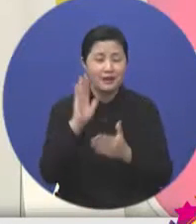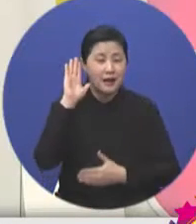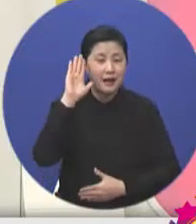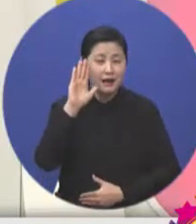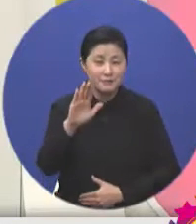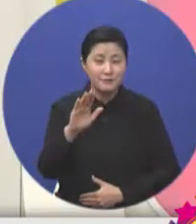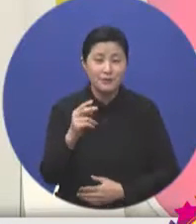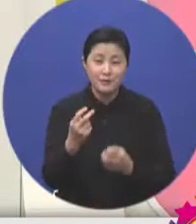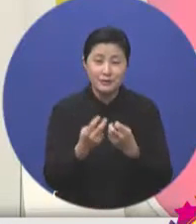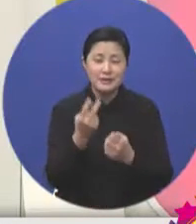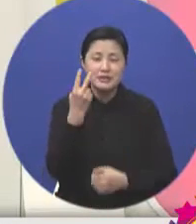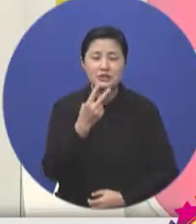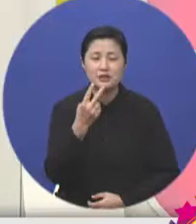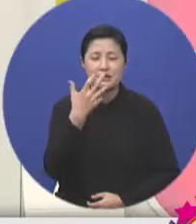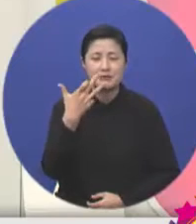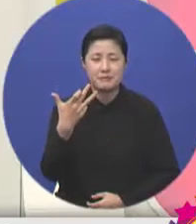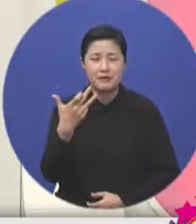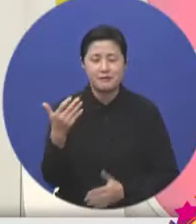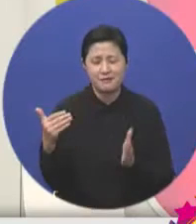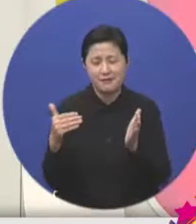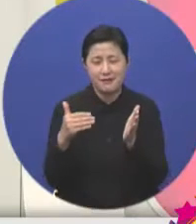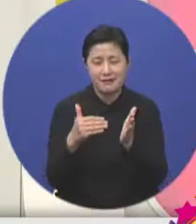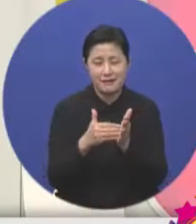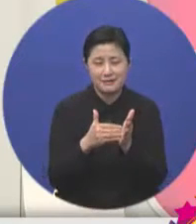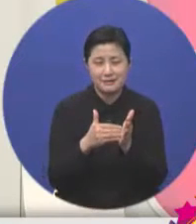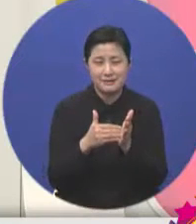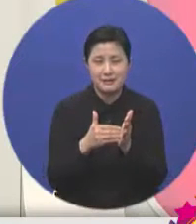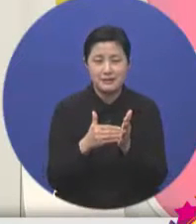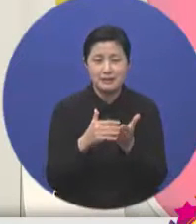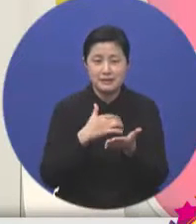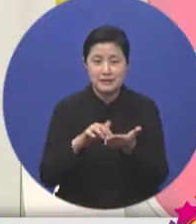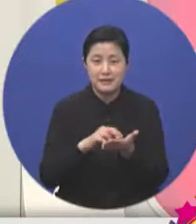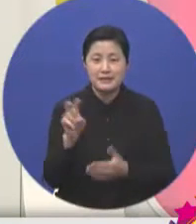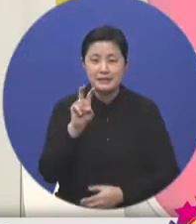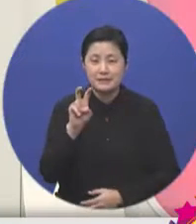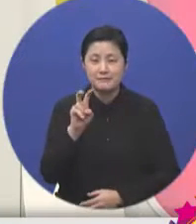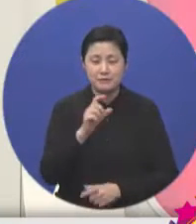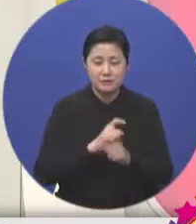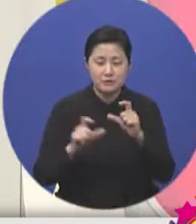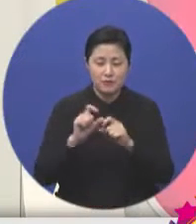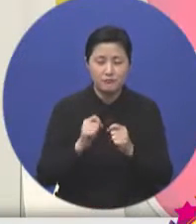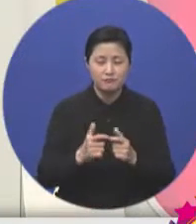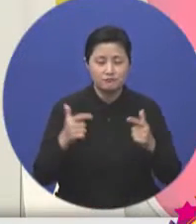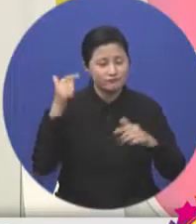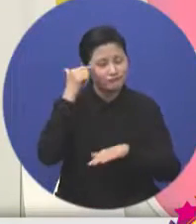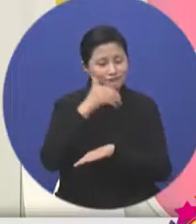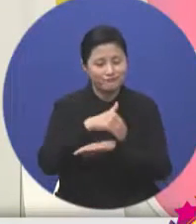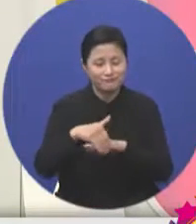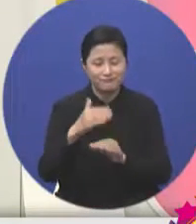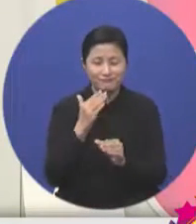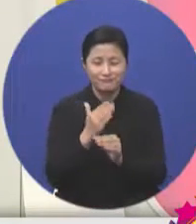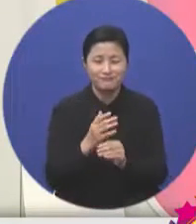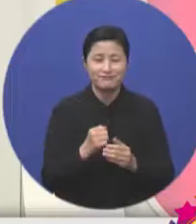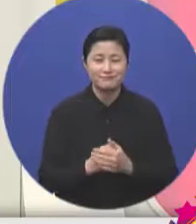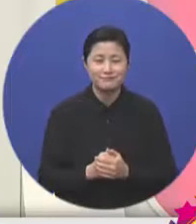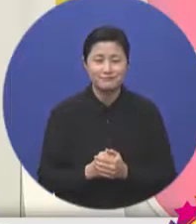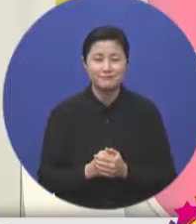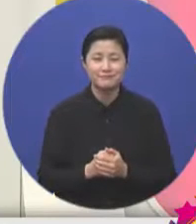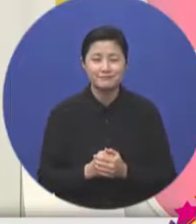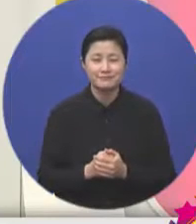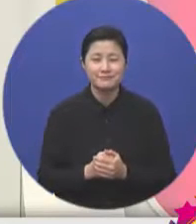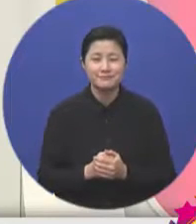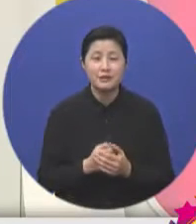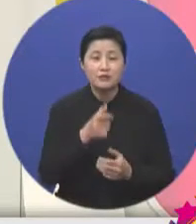앞으로 또 2018년까지는 20대를 추가로 또 늘릴 또 계획이라고 합니다.